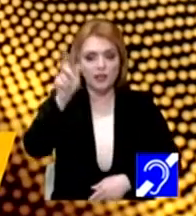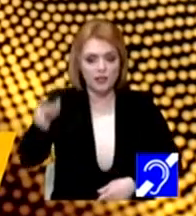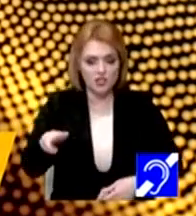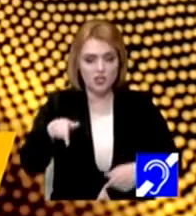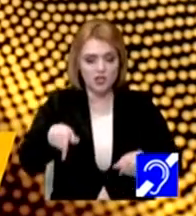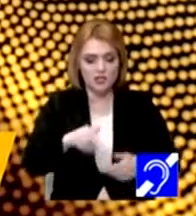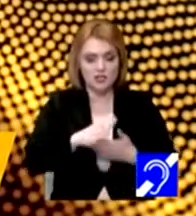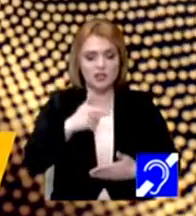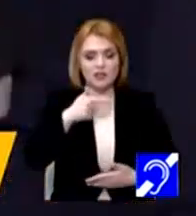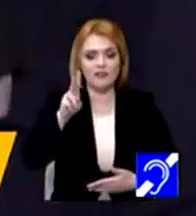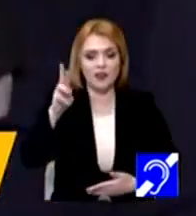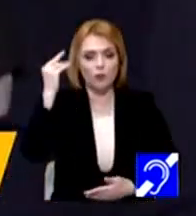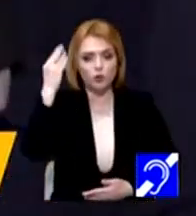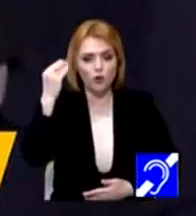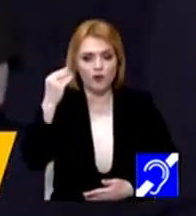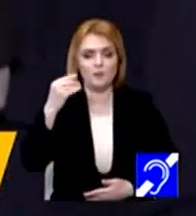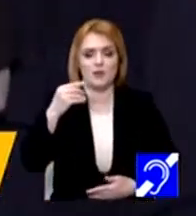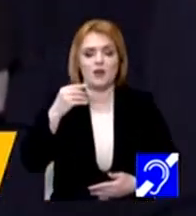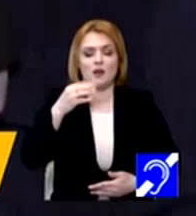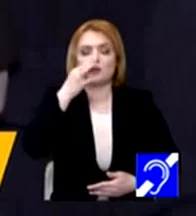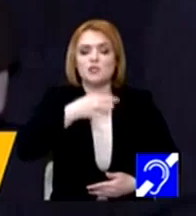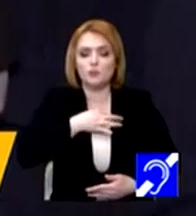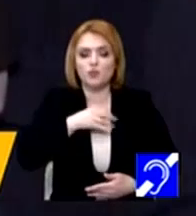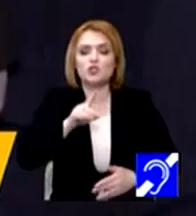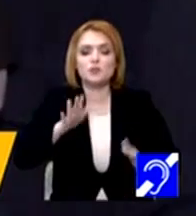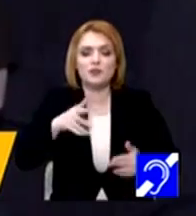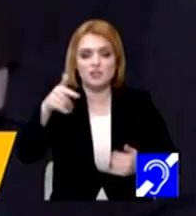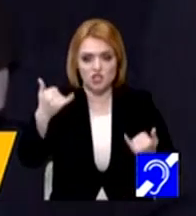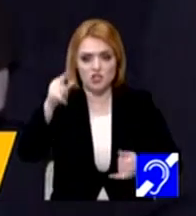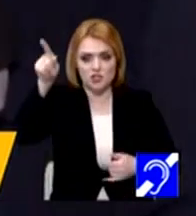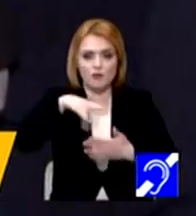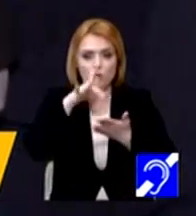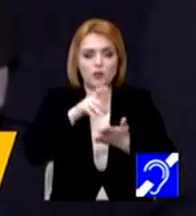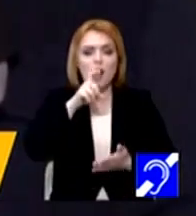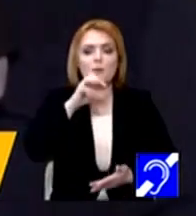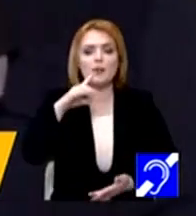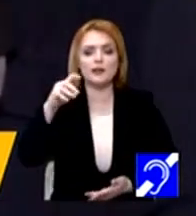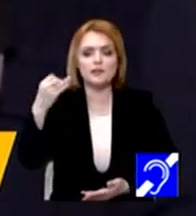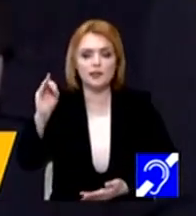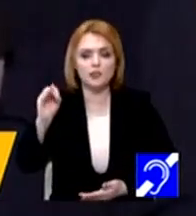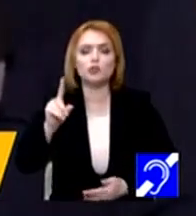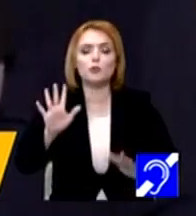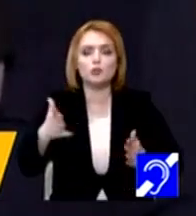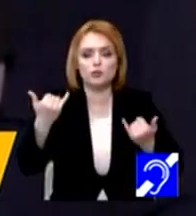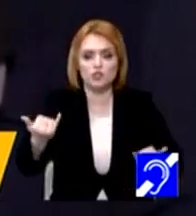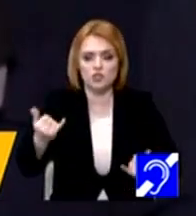Hmelnițk. Alex, bună seara! Regiunea Hmelnițk are hotar comun cu Republica Moldova. Ce se întâmplă acolo în aceste momente?